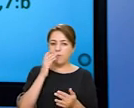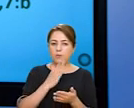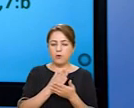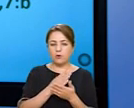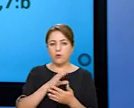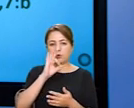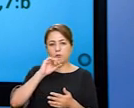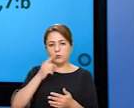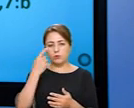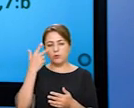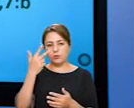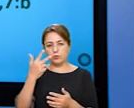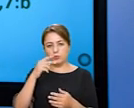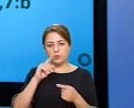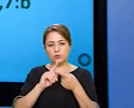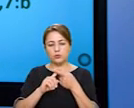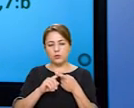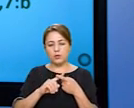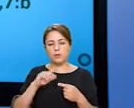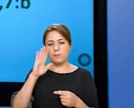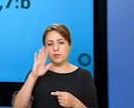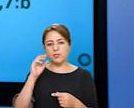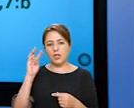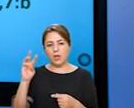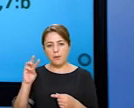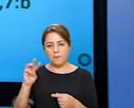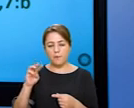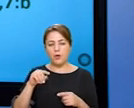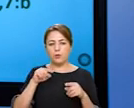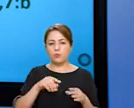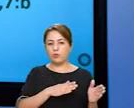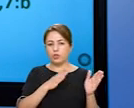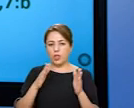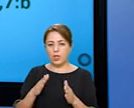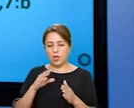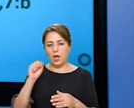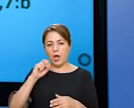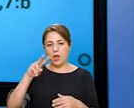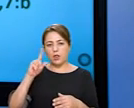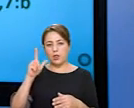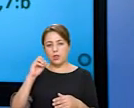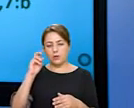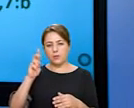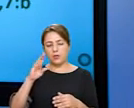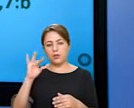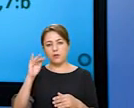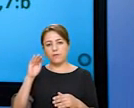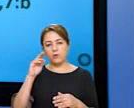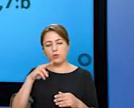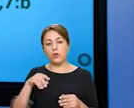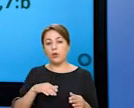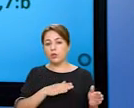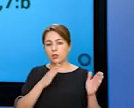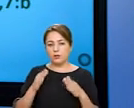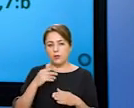bo'lmasam 0.3 qo'shilgan 5n. Bu keyingi algebrik ifodamiz. Undan keyingisi